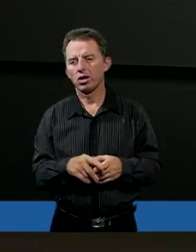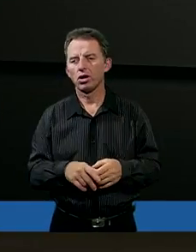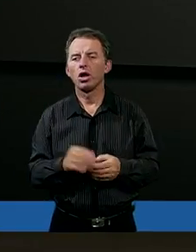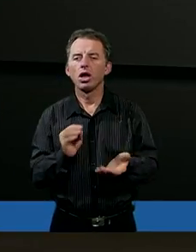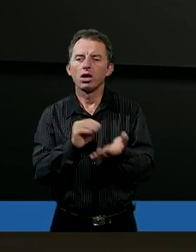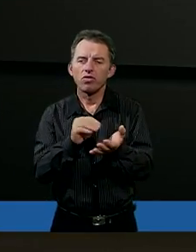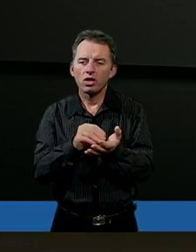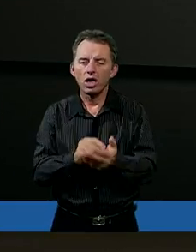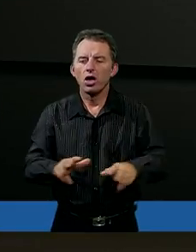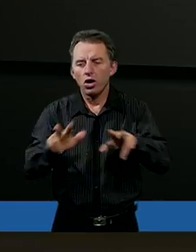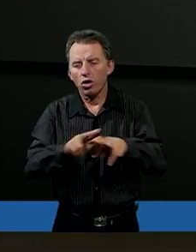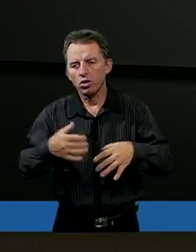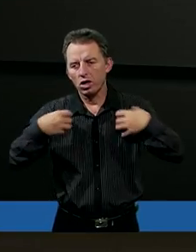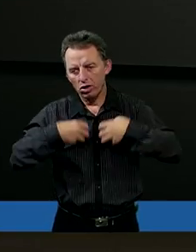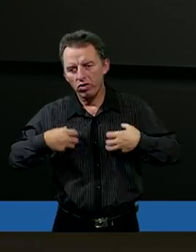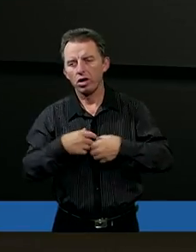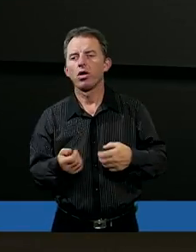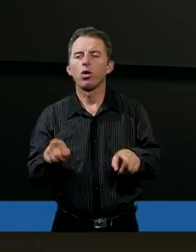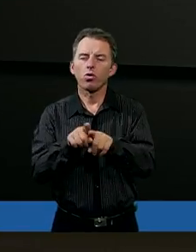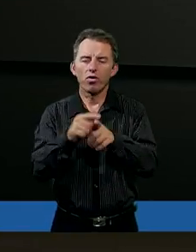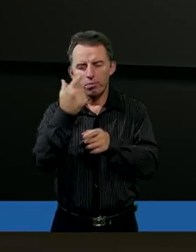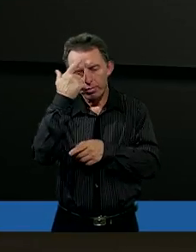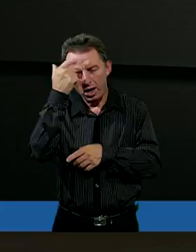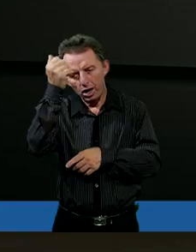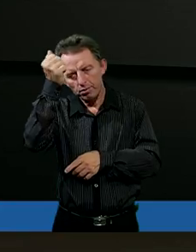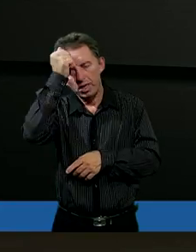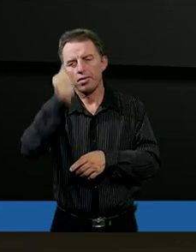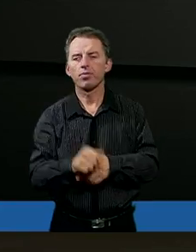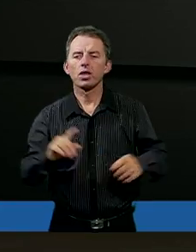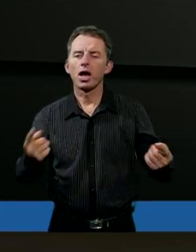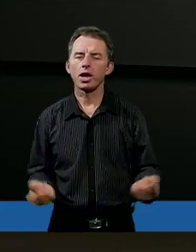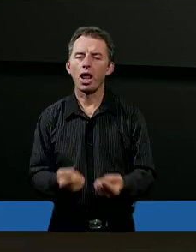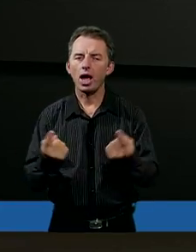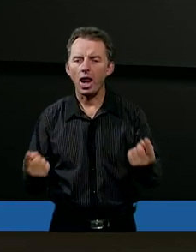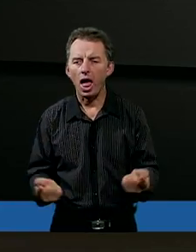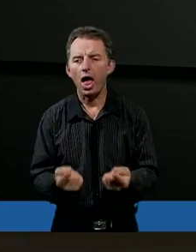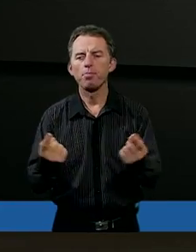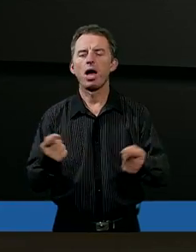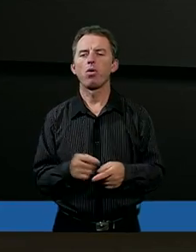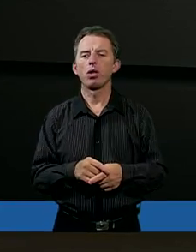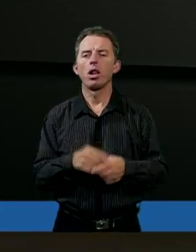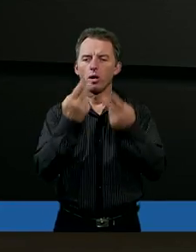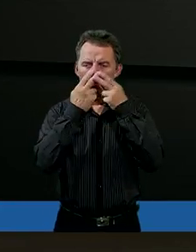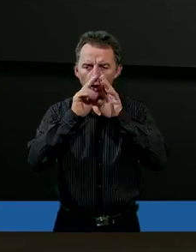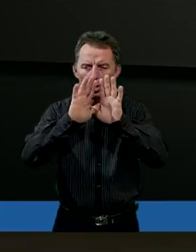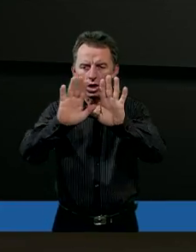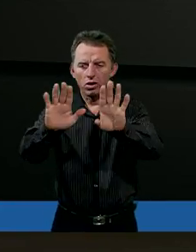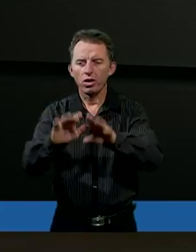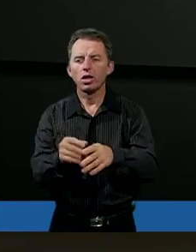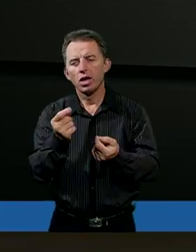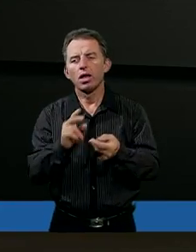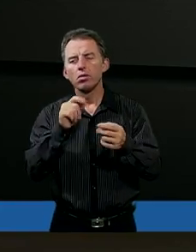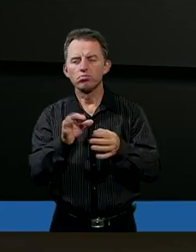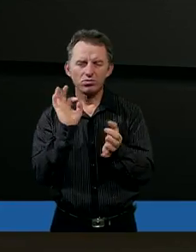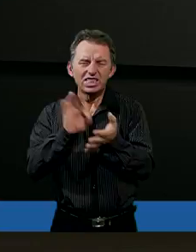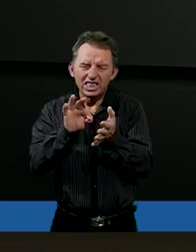czy zwyczajów rodzinnych zwierząt. Ale z drugiej strony pamiętam taką reklamę, która pokazywała się dosyć intensywnie